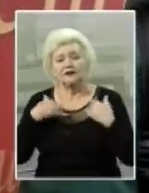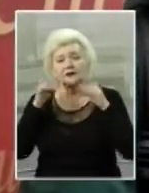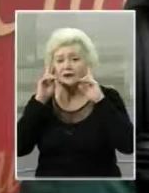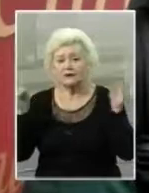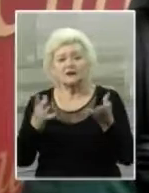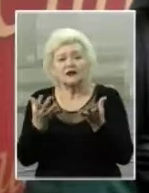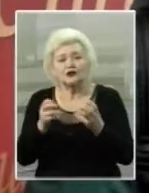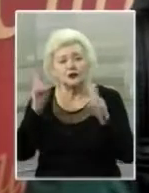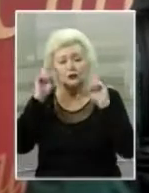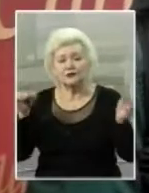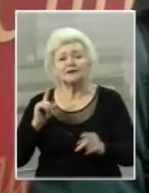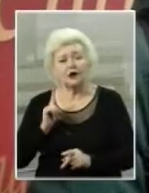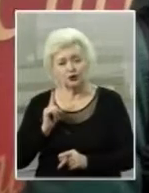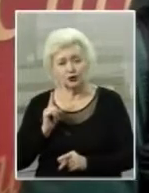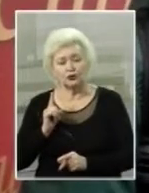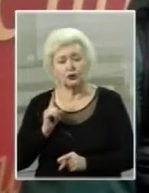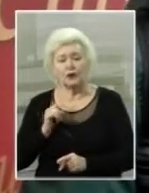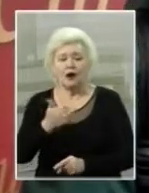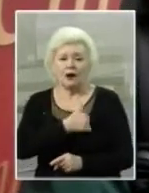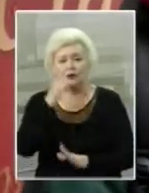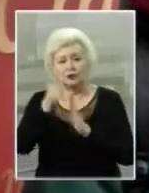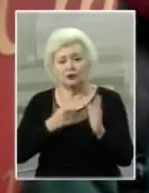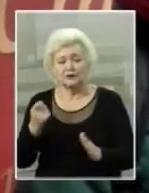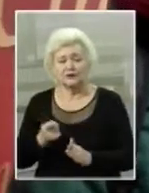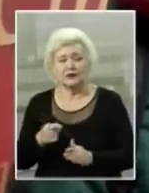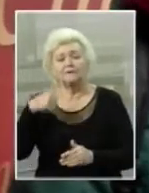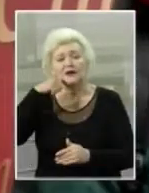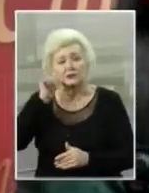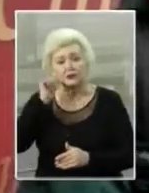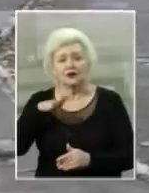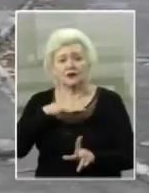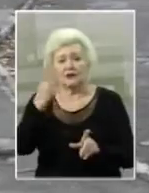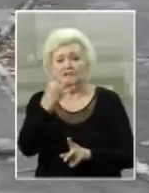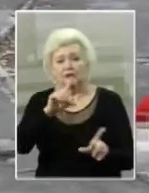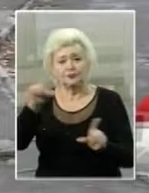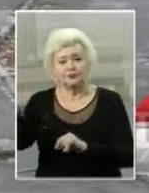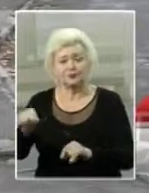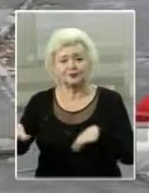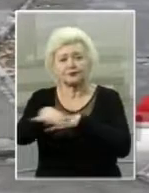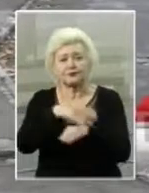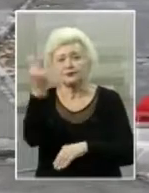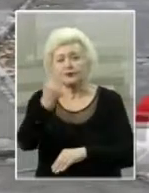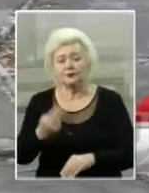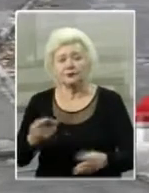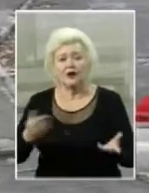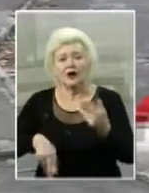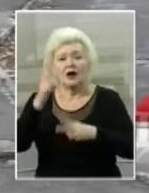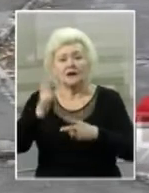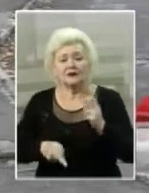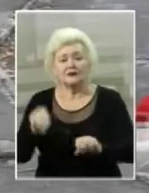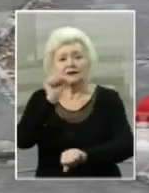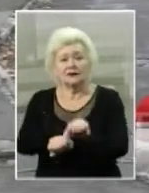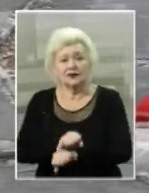знаю, еще не знаю, я жду. Хочу узнать. А вчора за 4 ехал. На площі Цирюпи, це кінцева зупинка у